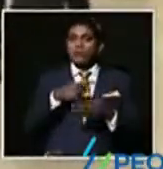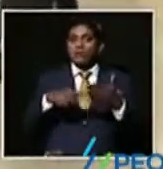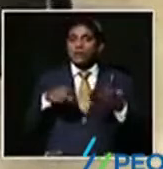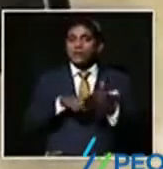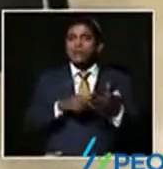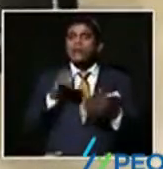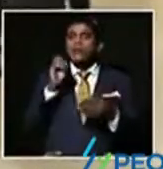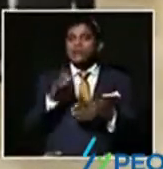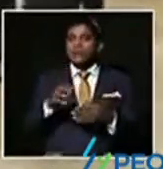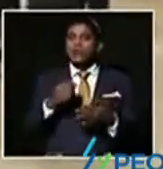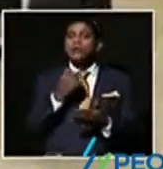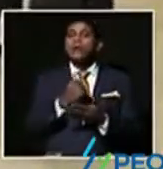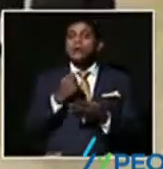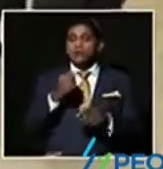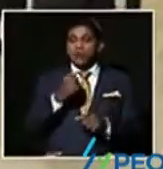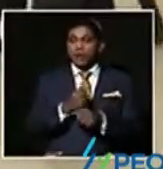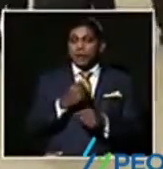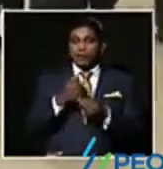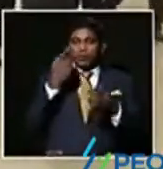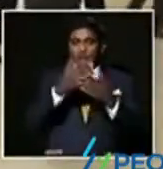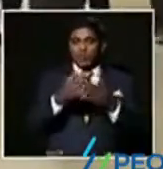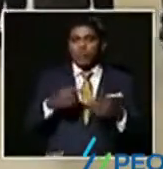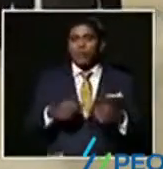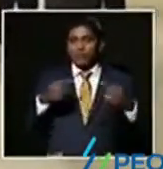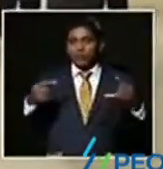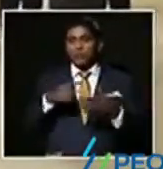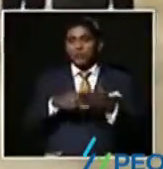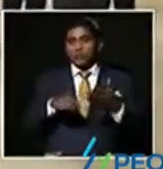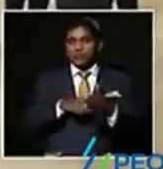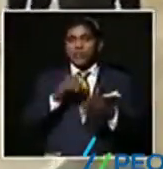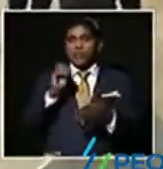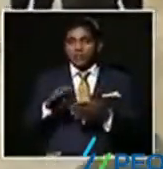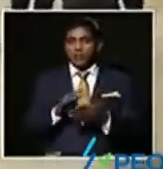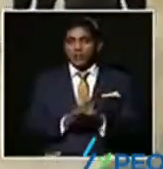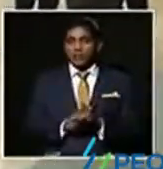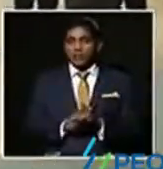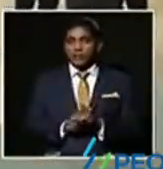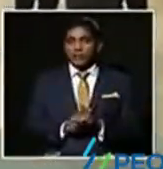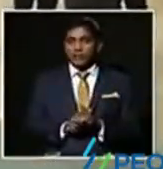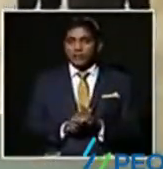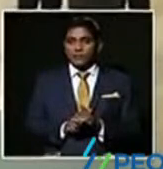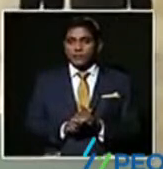කළේ ආණ්ඩු පක්ෂයේ යෝජනාවට විරුද්ධවයි.